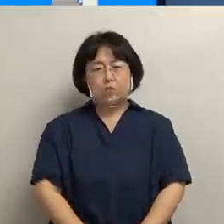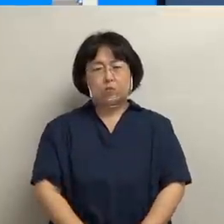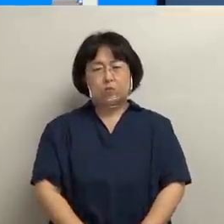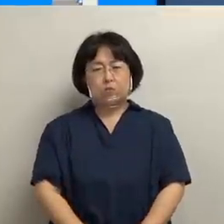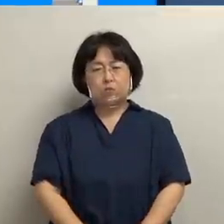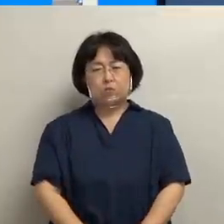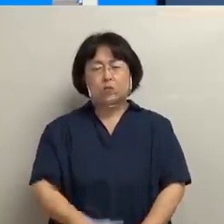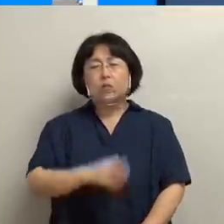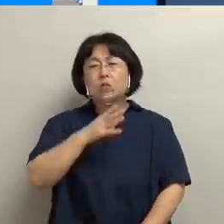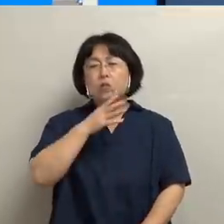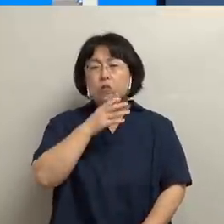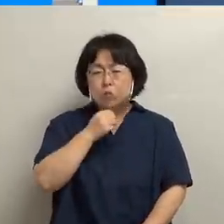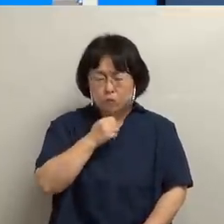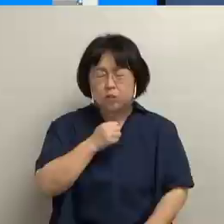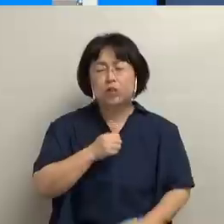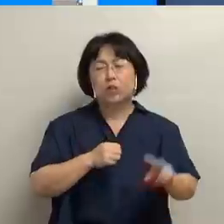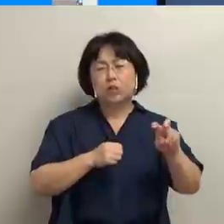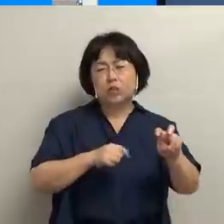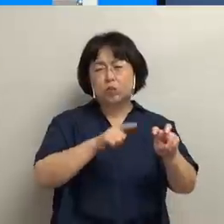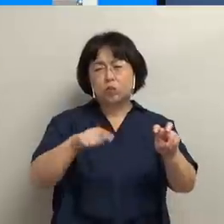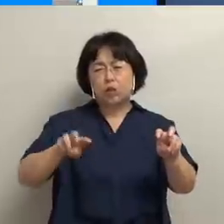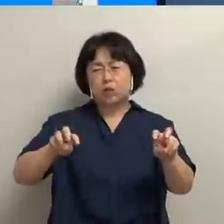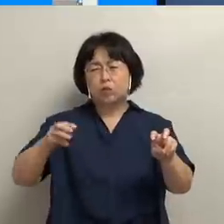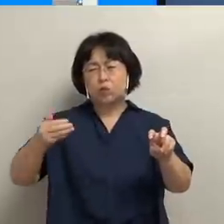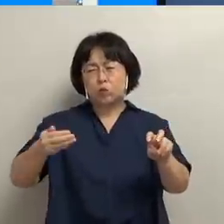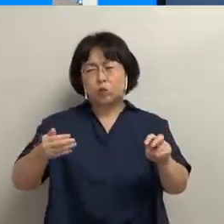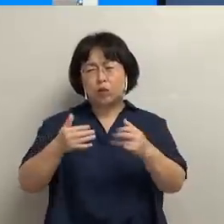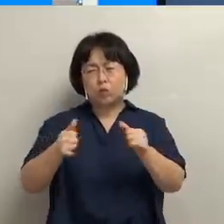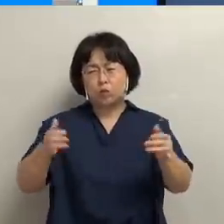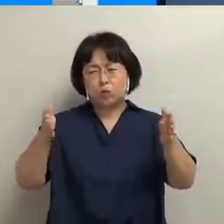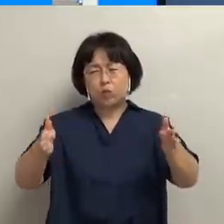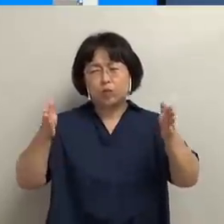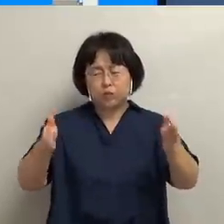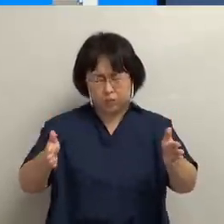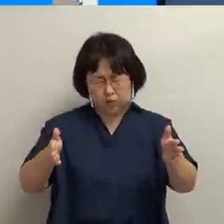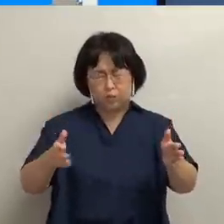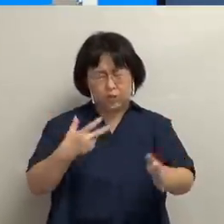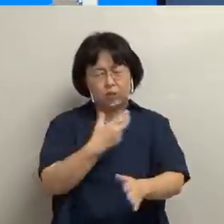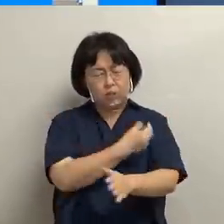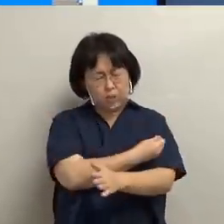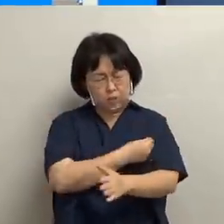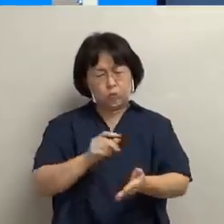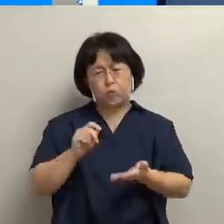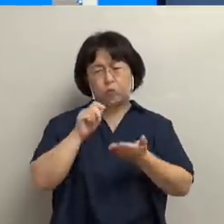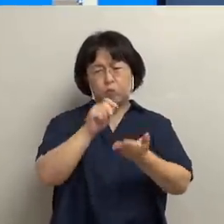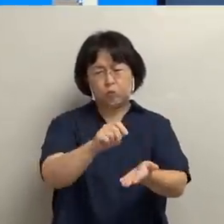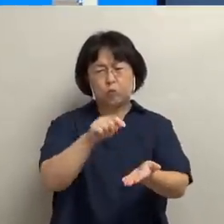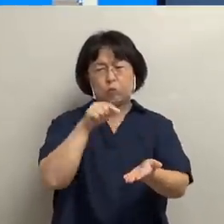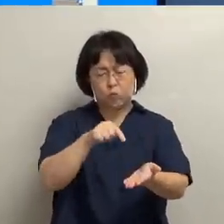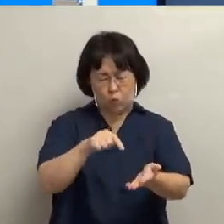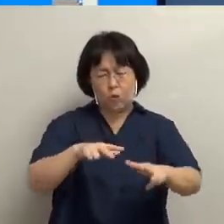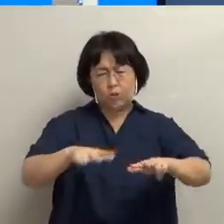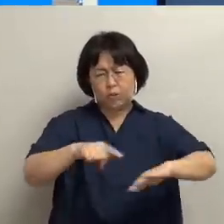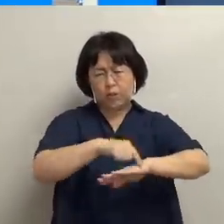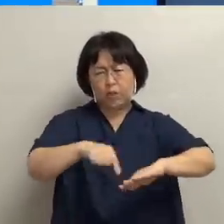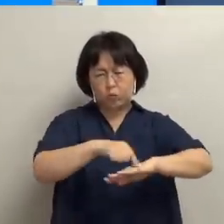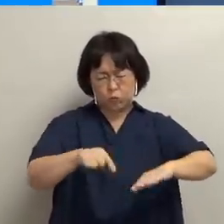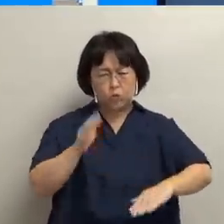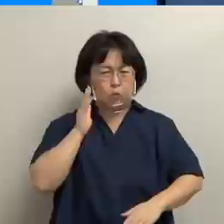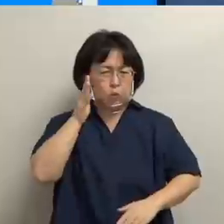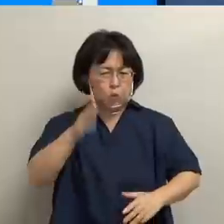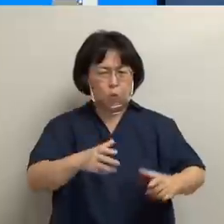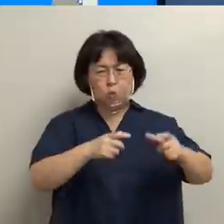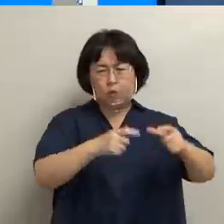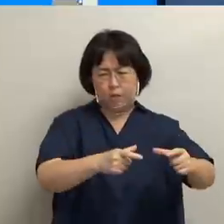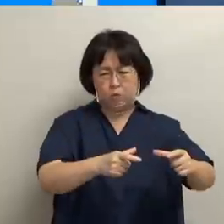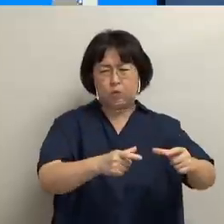た20代30代の方を対象としたですねワクチン接種のインセンティブを付与する政策旅行券とか